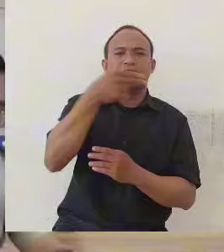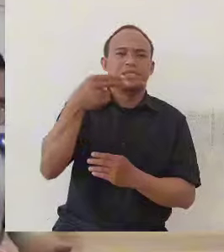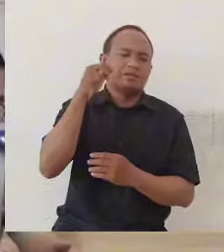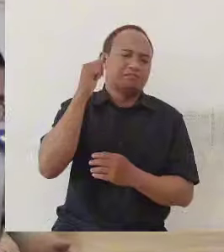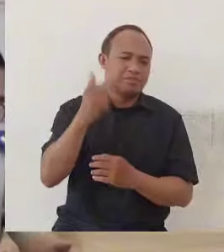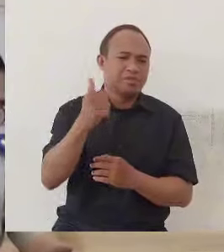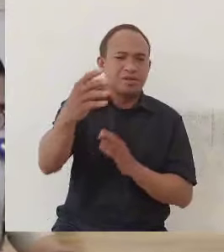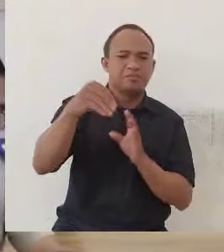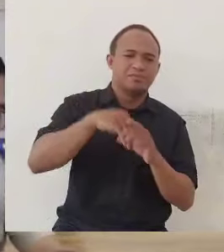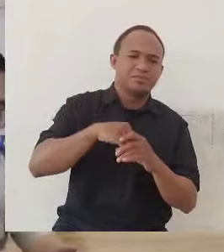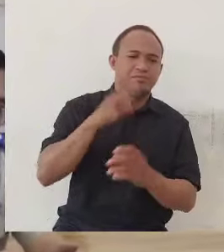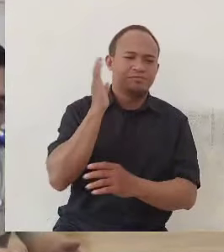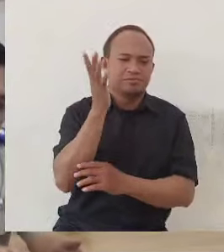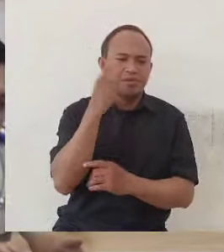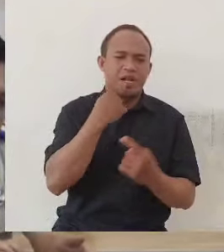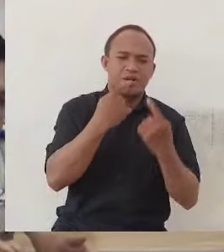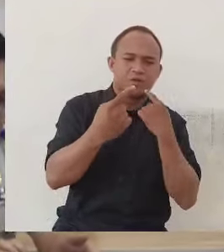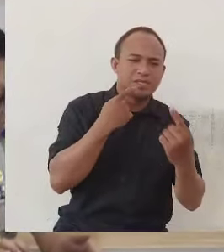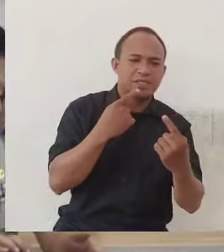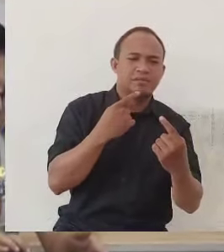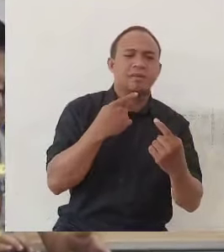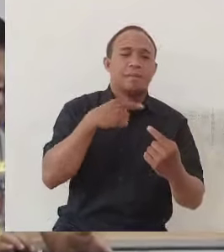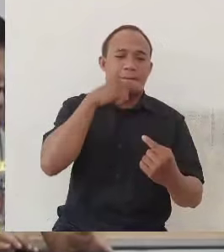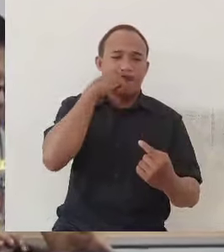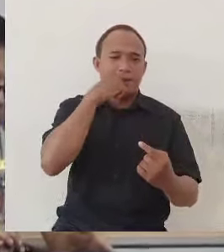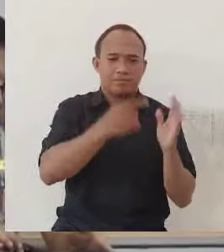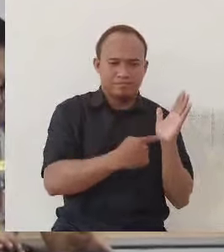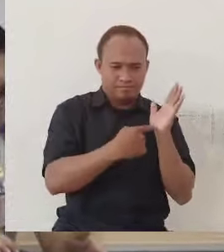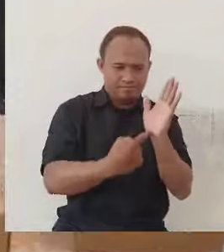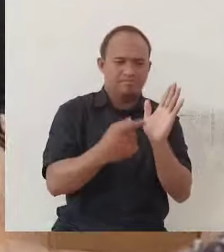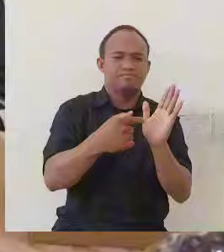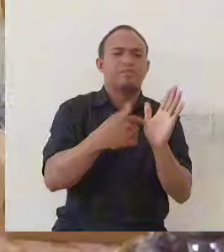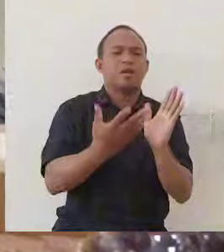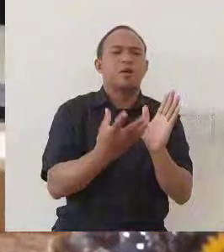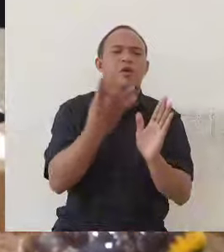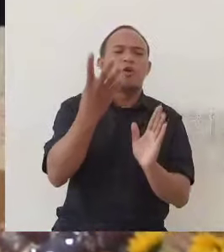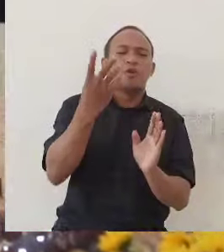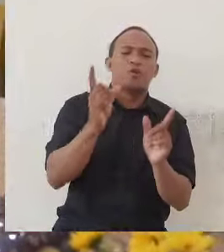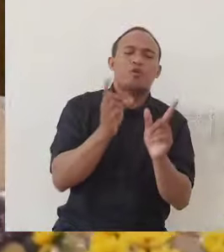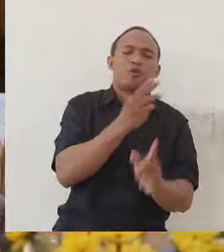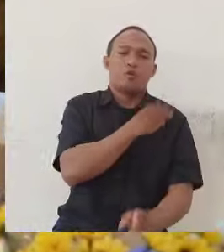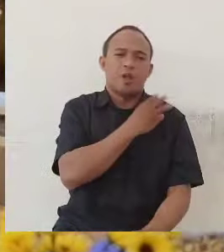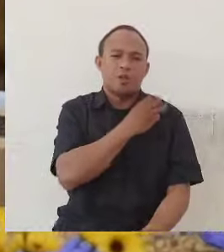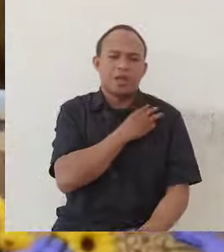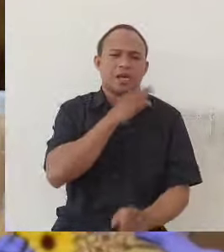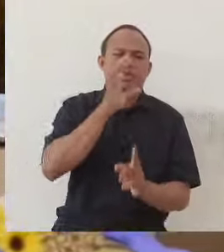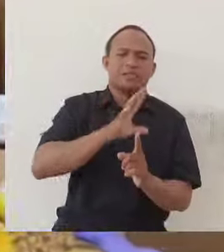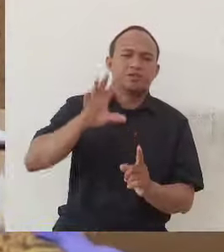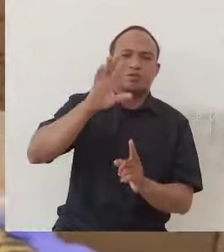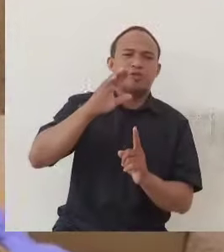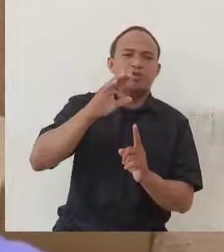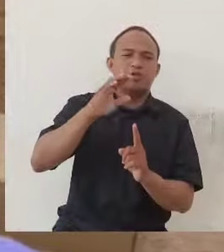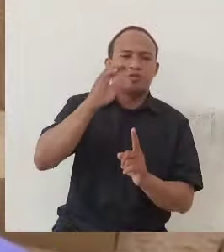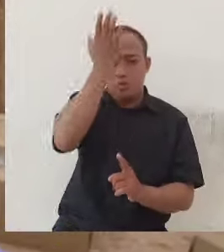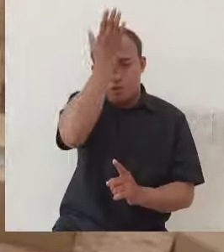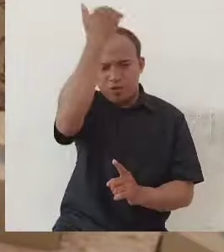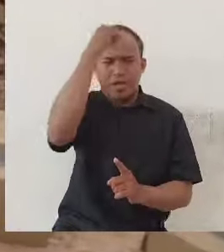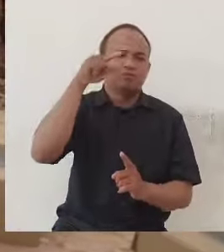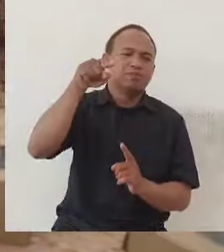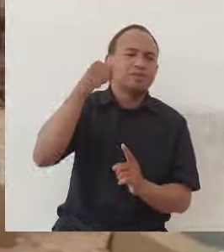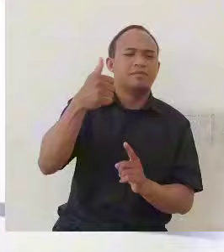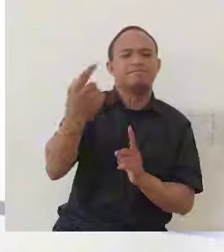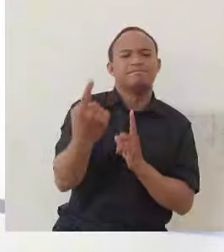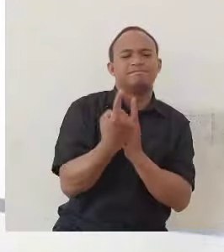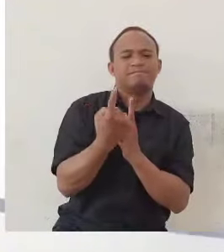Indonesia Nawawi Pomolango, Penjabat Gubernur Gorontalo Rudi Salahuddin, Bupati dan Wali Kota Seprovinsi Gorontalo, serta